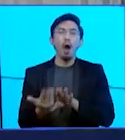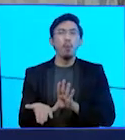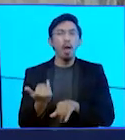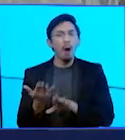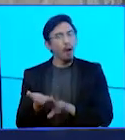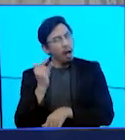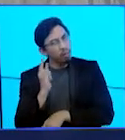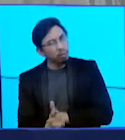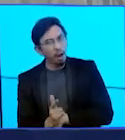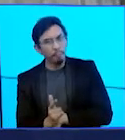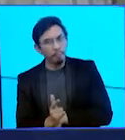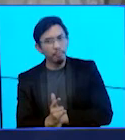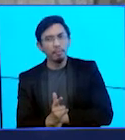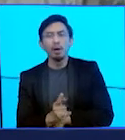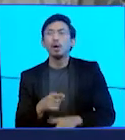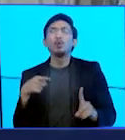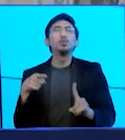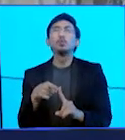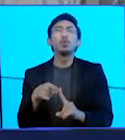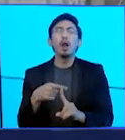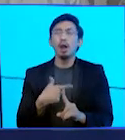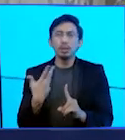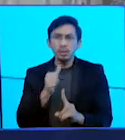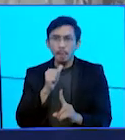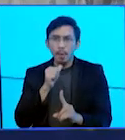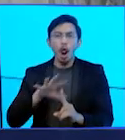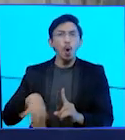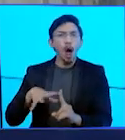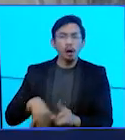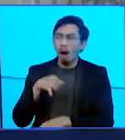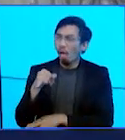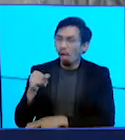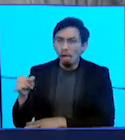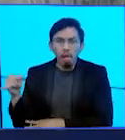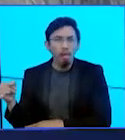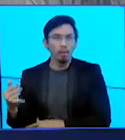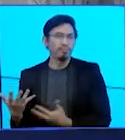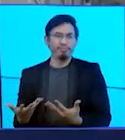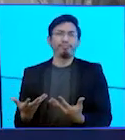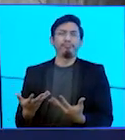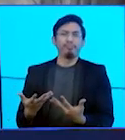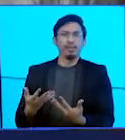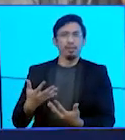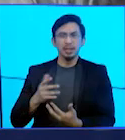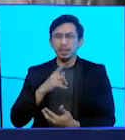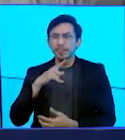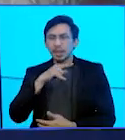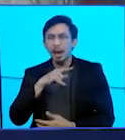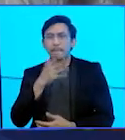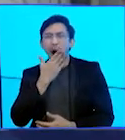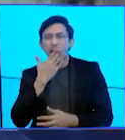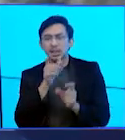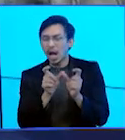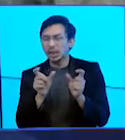marwah keluarga tuh jadi nggak ada gitu. Maafkan semua orang tapi makin lama kok makin yang keluarlah bahasa-bahasa yang